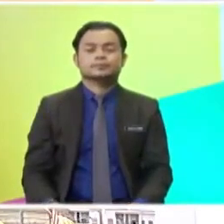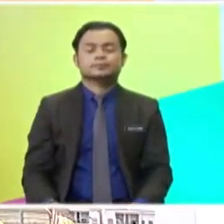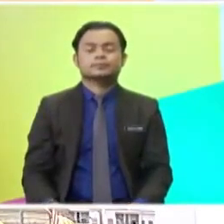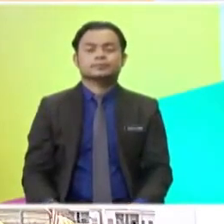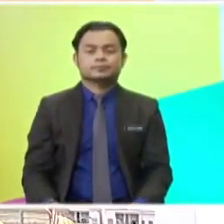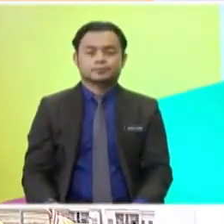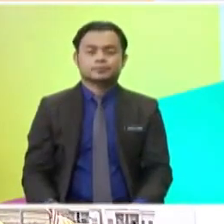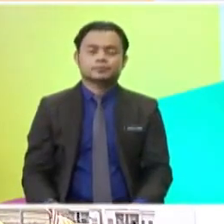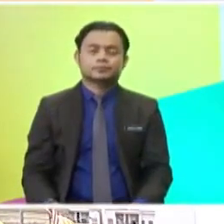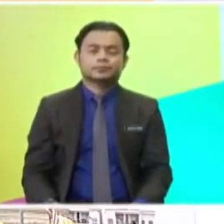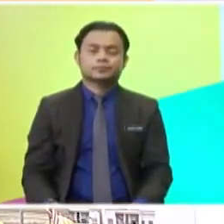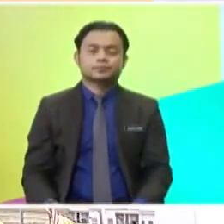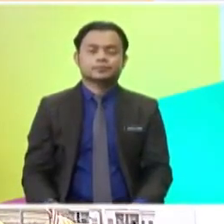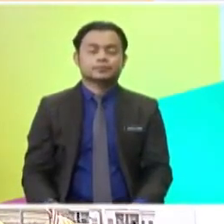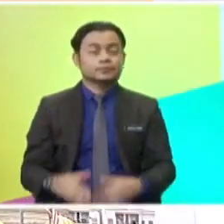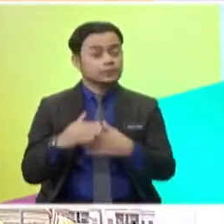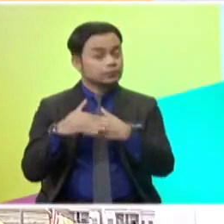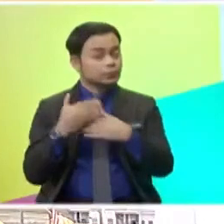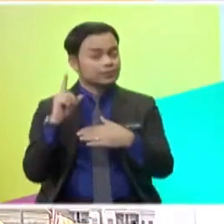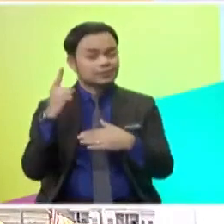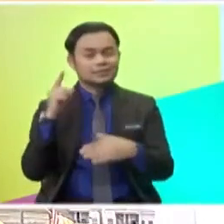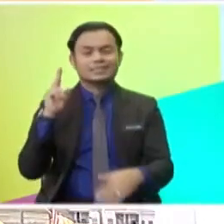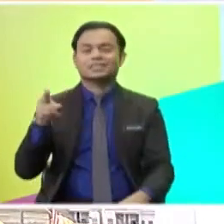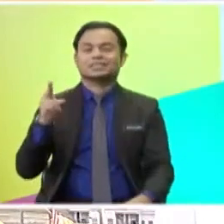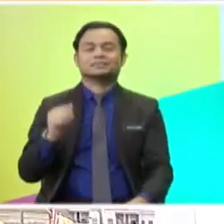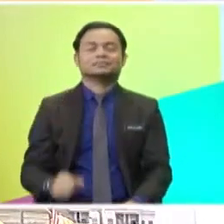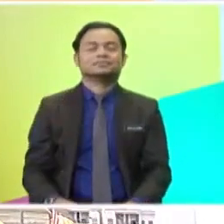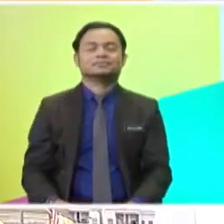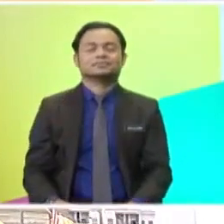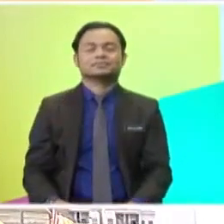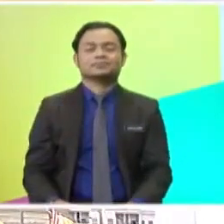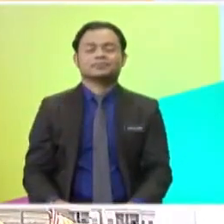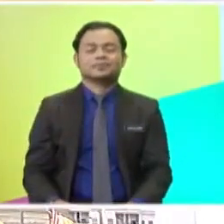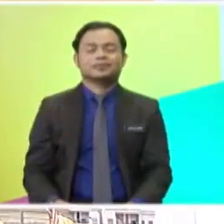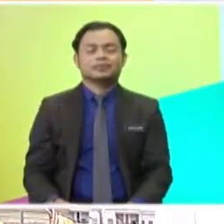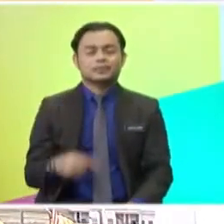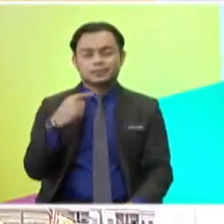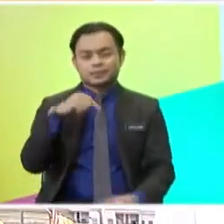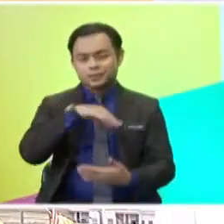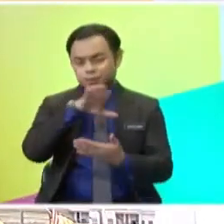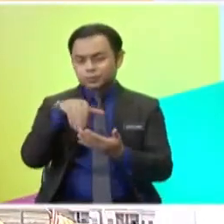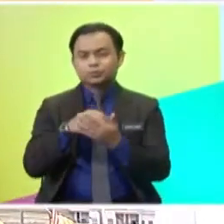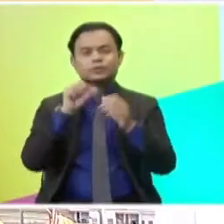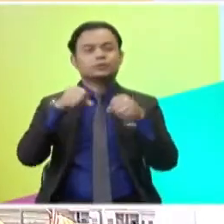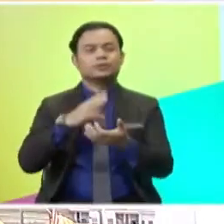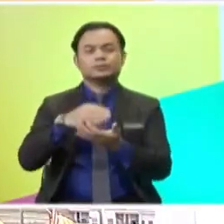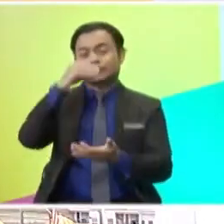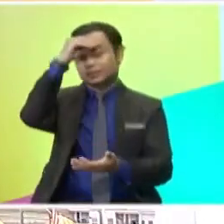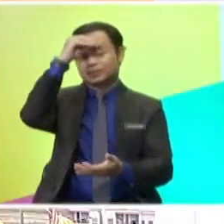dan ULM. Ha, kan mudah tu sebenarnya sejarah ni. Okey. Ha, mudah, siapa pun boleh belajar. Okey.